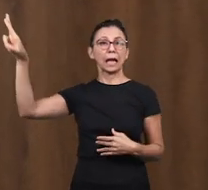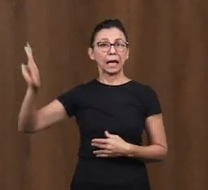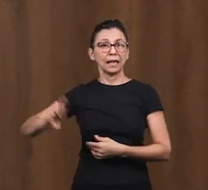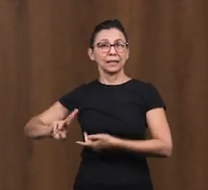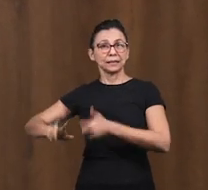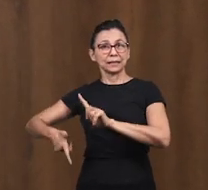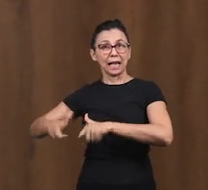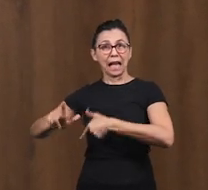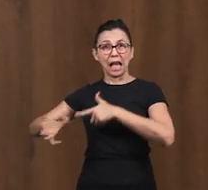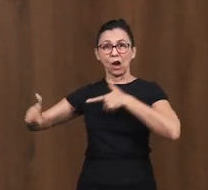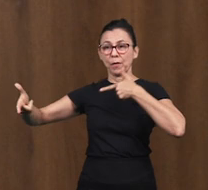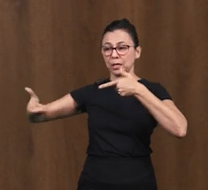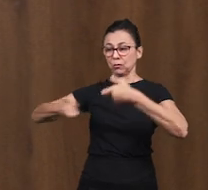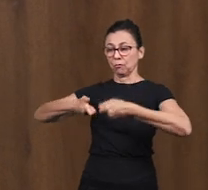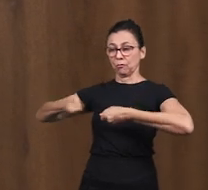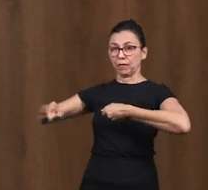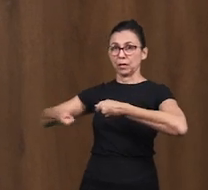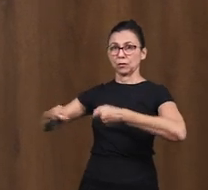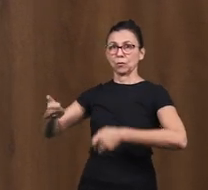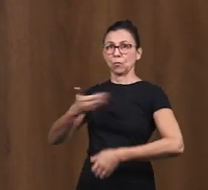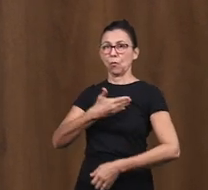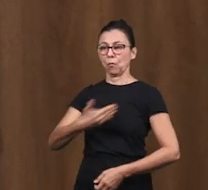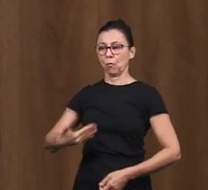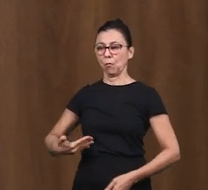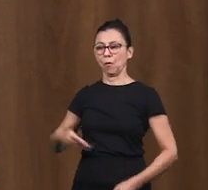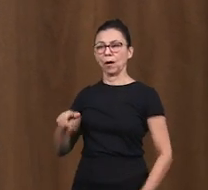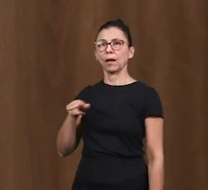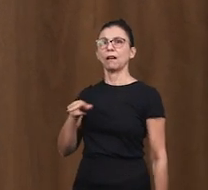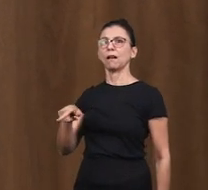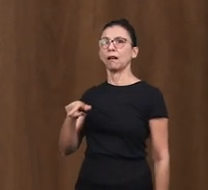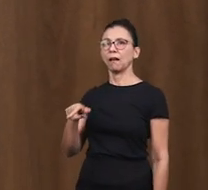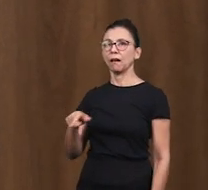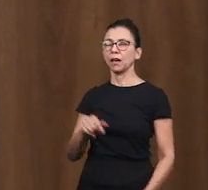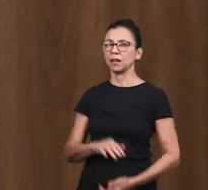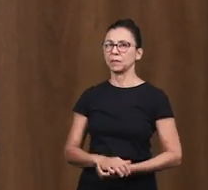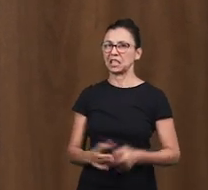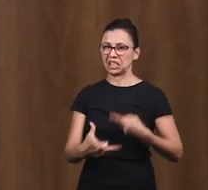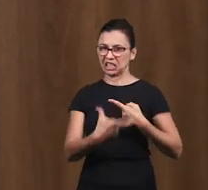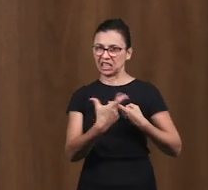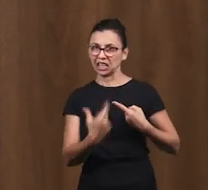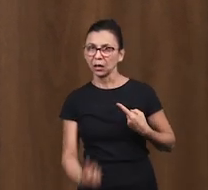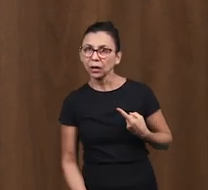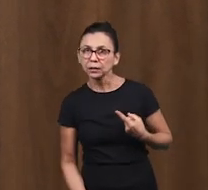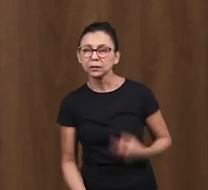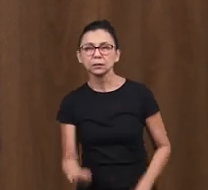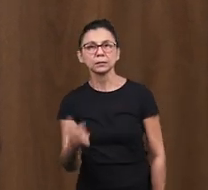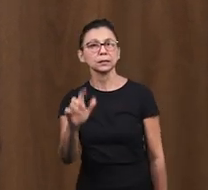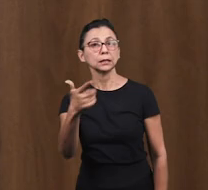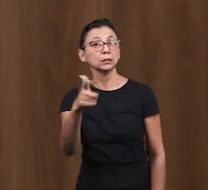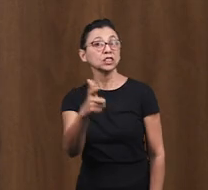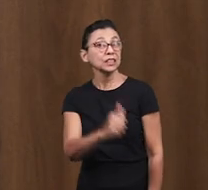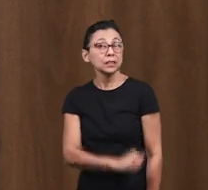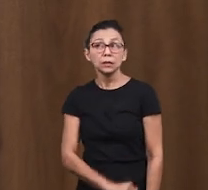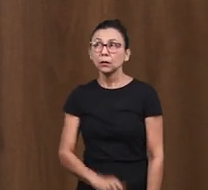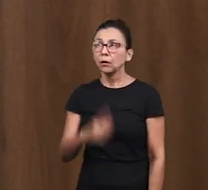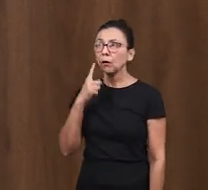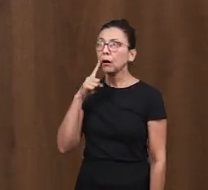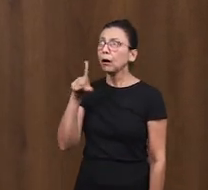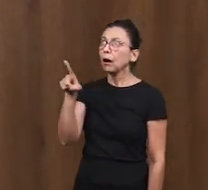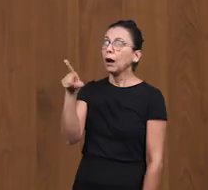régné en Israël pendant plusieurs années. Dans son royaume, il a été le roi qui n'a pas connu de défaite.